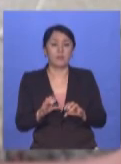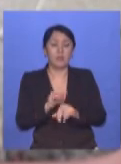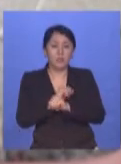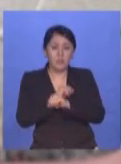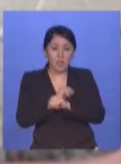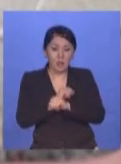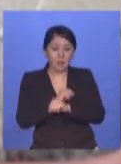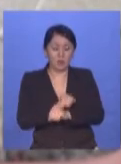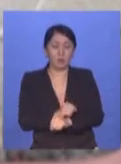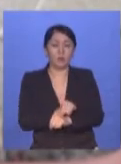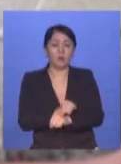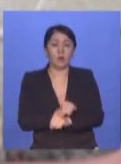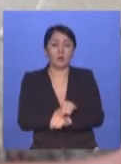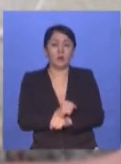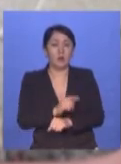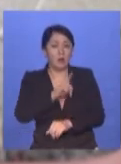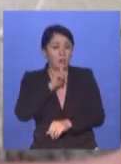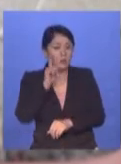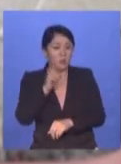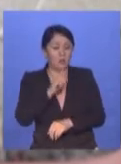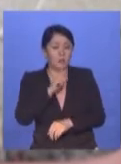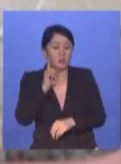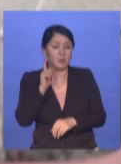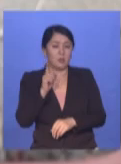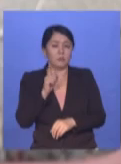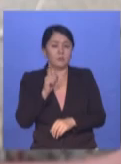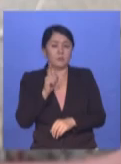сақтау жөніндегі және де жастар оларды